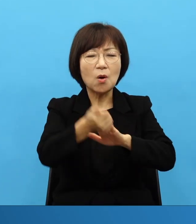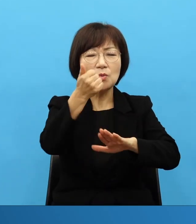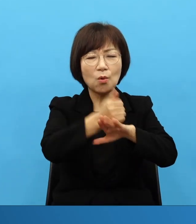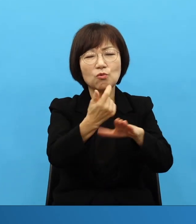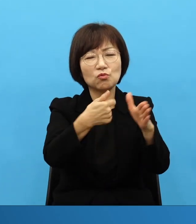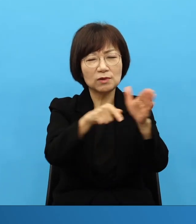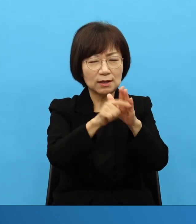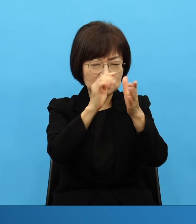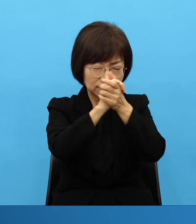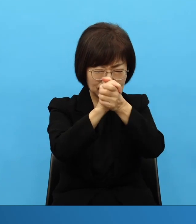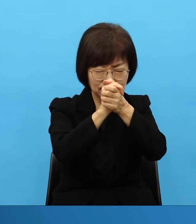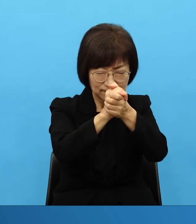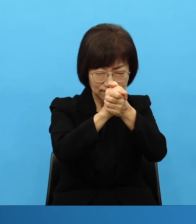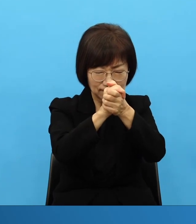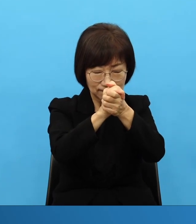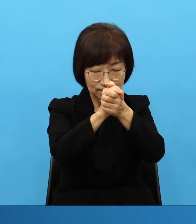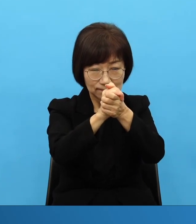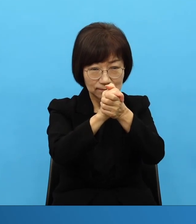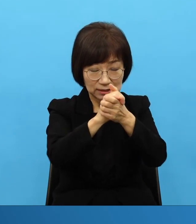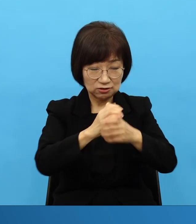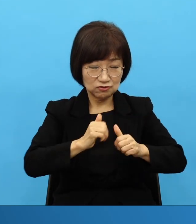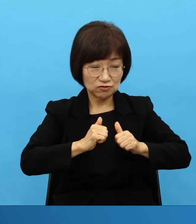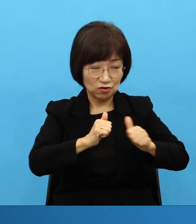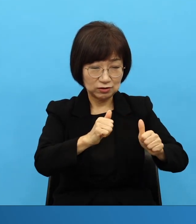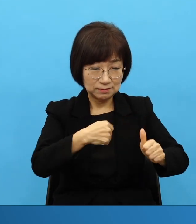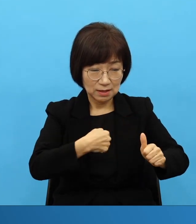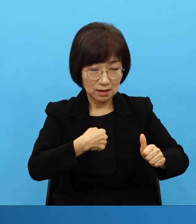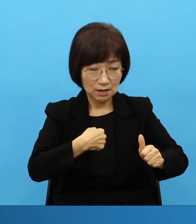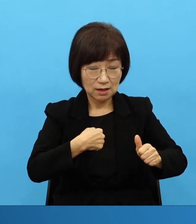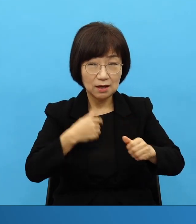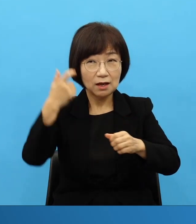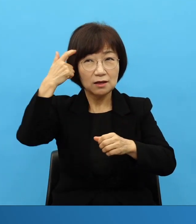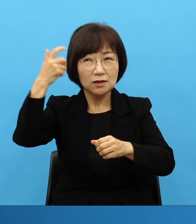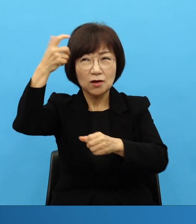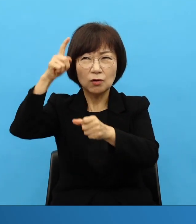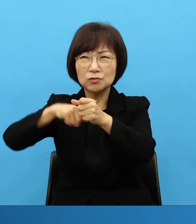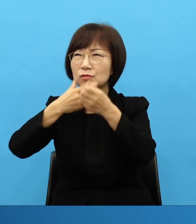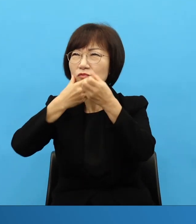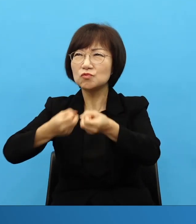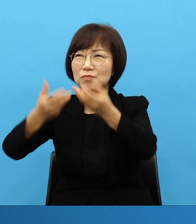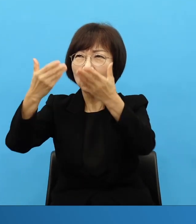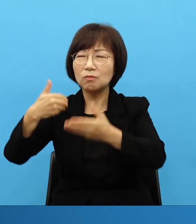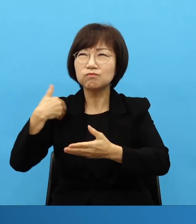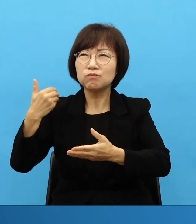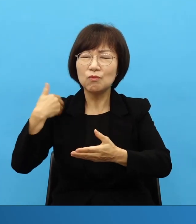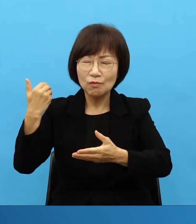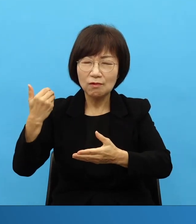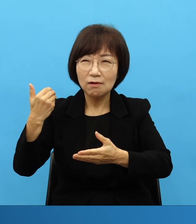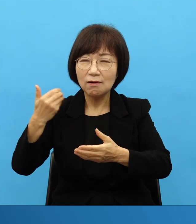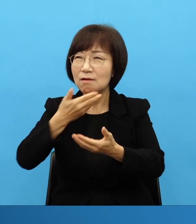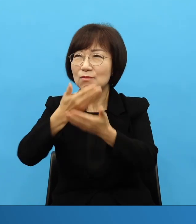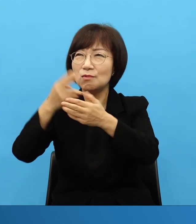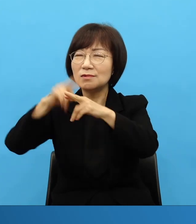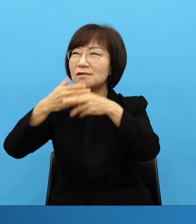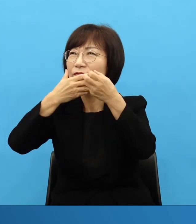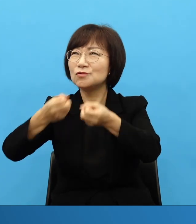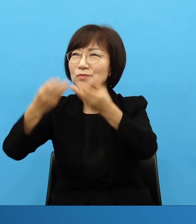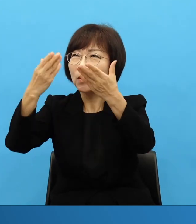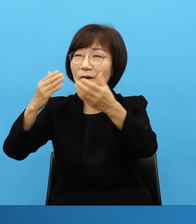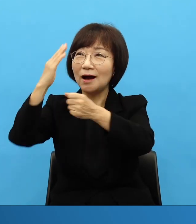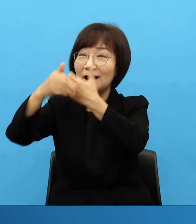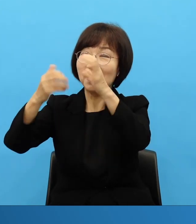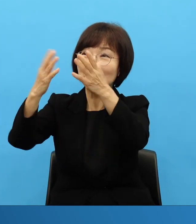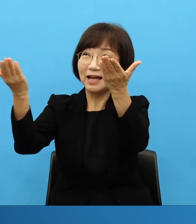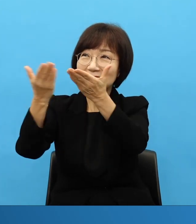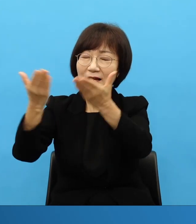was the same as Judas Iscariot. Lord, 웃기죠. may I be 진짜 건 successful. 하나도 안 하고. And I wasn't doing anything that was 보좌의 that 축복이 was 뭔지, true. 하나님 나라의 일이